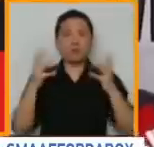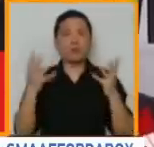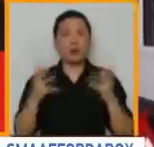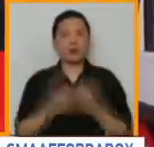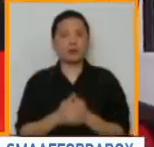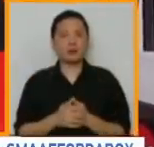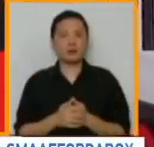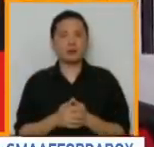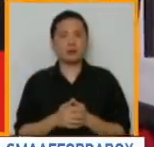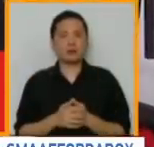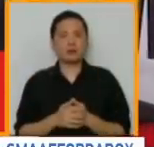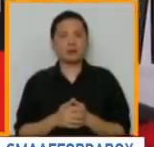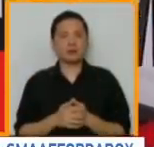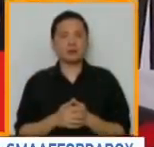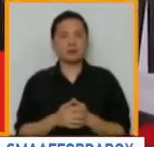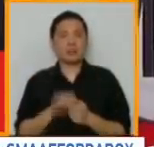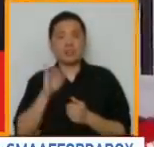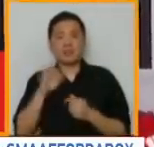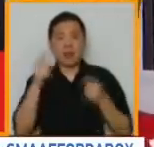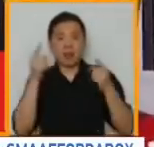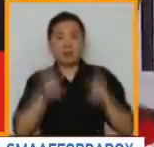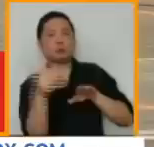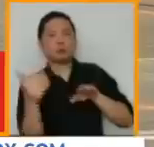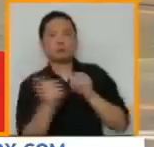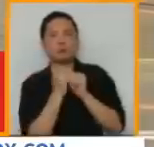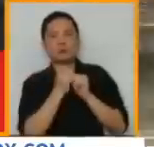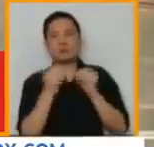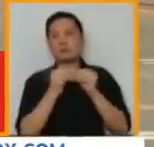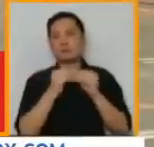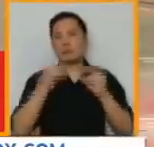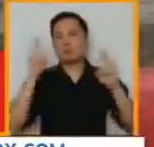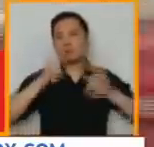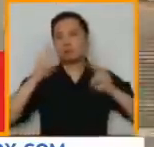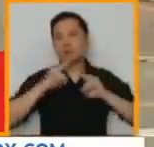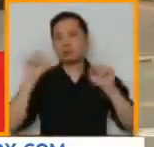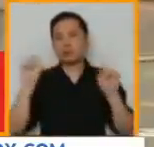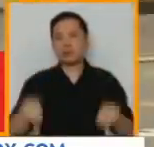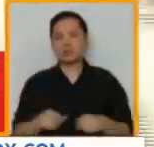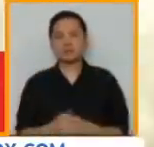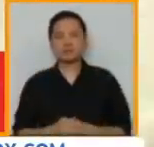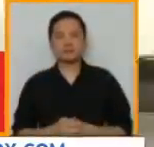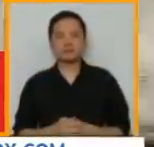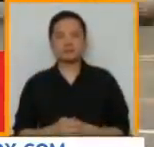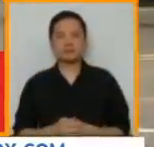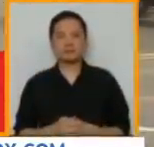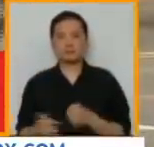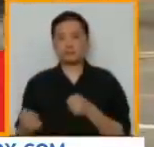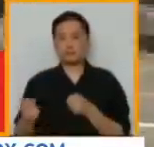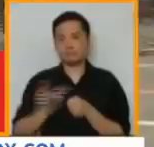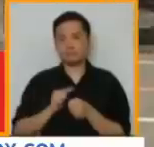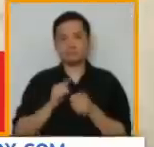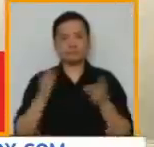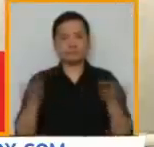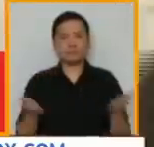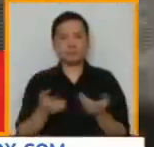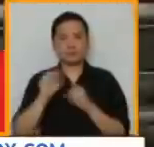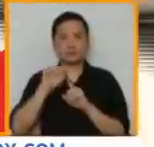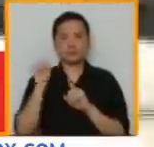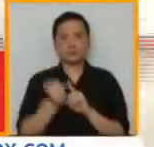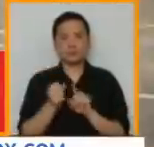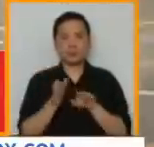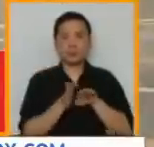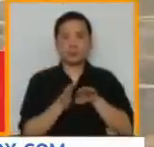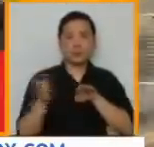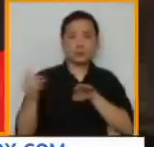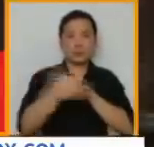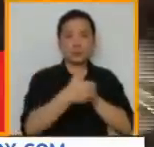na nag-U-turn at yung mga buses na dumediretso. Samantala, Maris, ito yung sitwasyon ngayon dito sa U-turn slot. Ito po yung